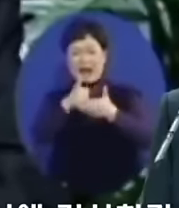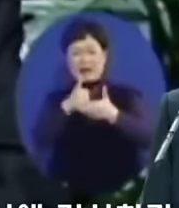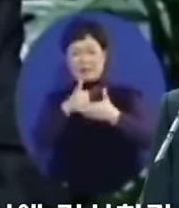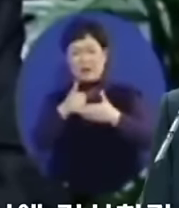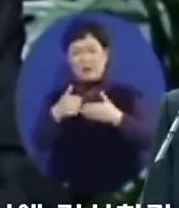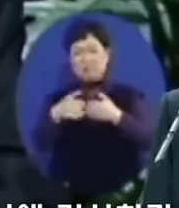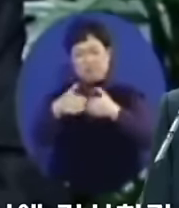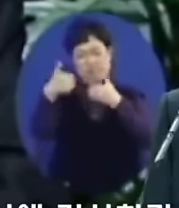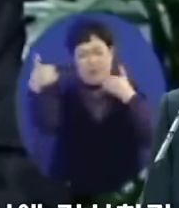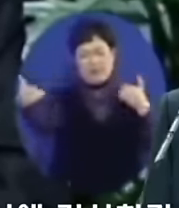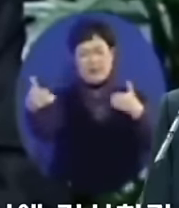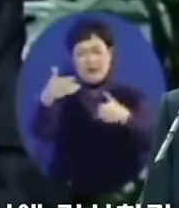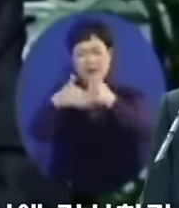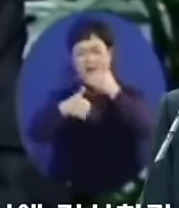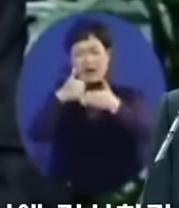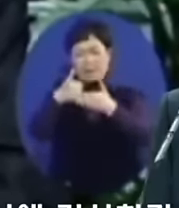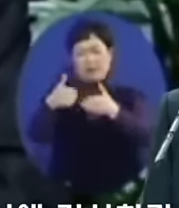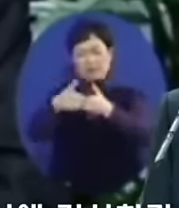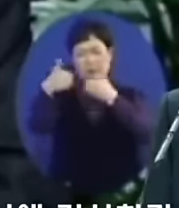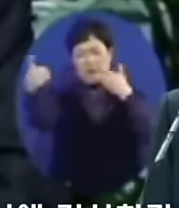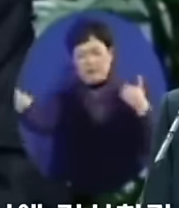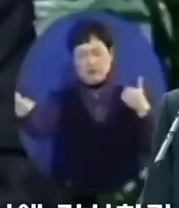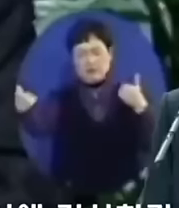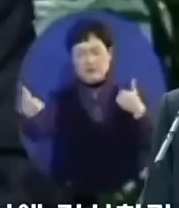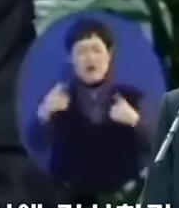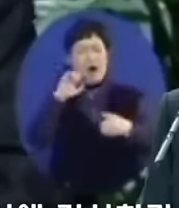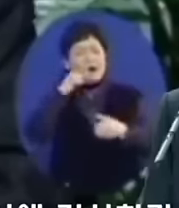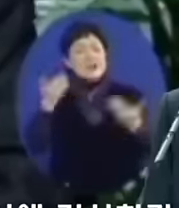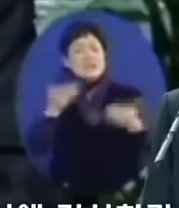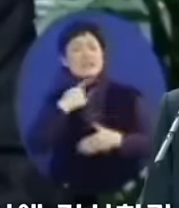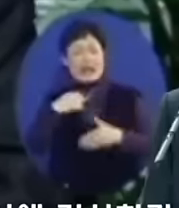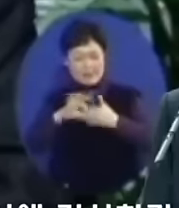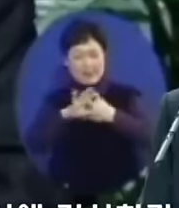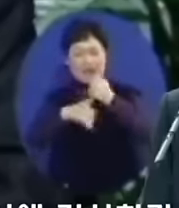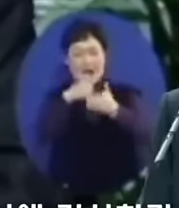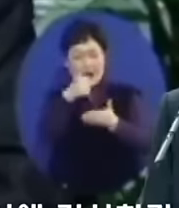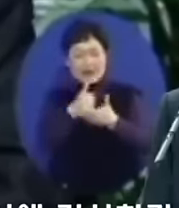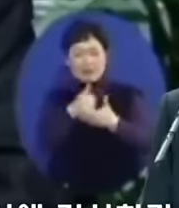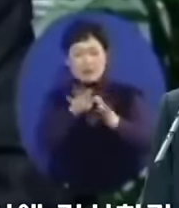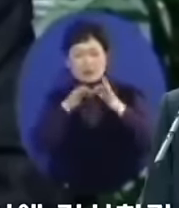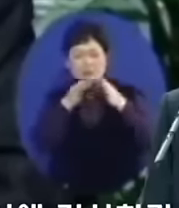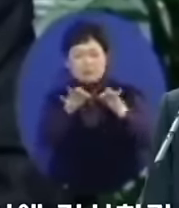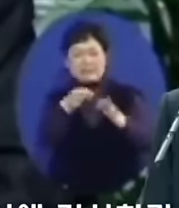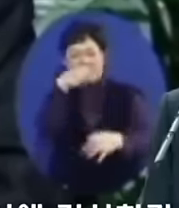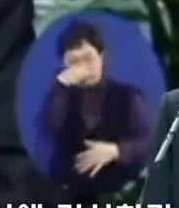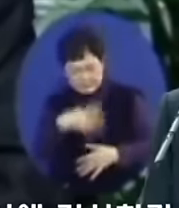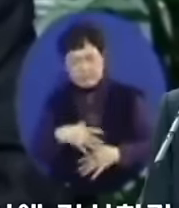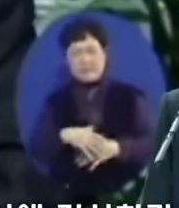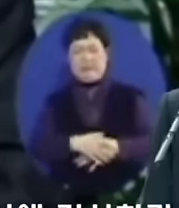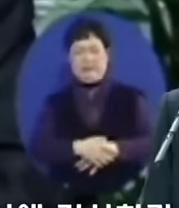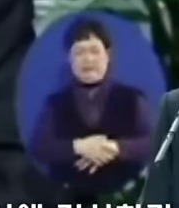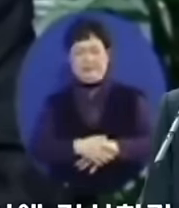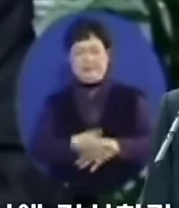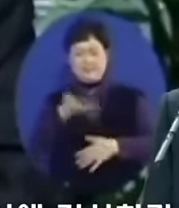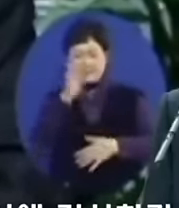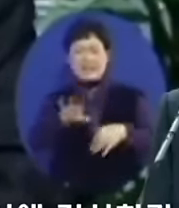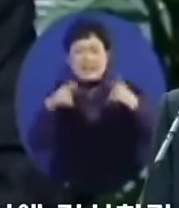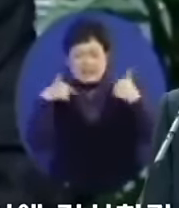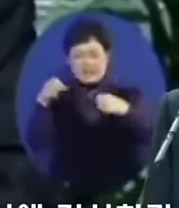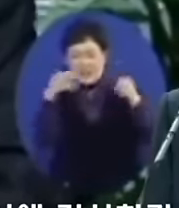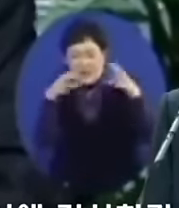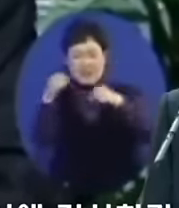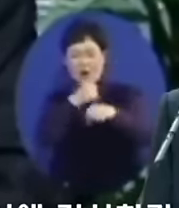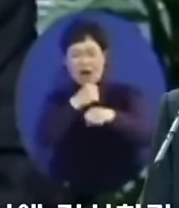멉니다. 하나님과 멀리 있는 사람은 어려운 일을 당할 때 하나님을 부르는 데 힘이 드는 것입니다. 그러나 늘 대화를